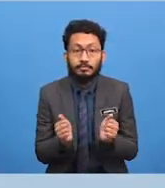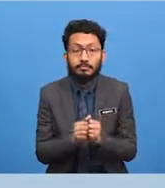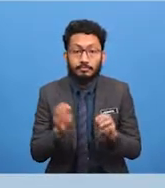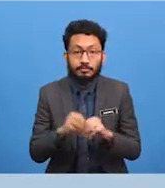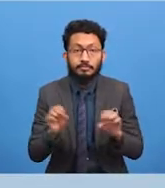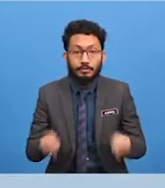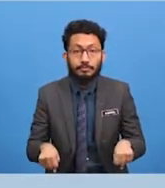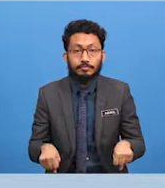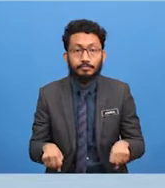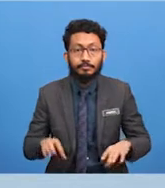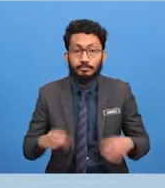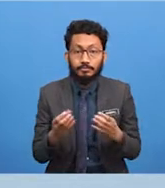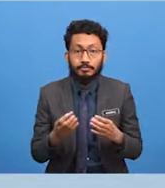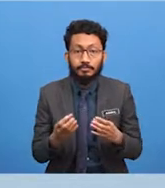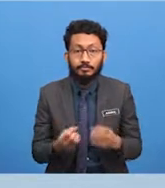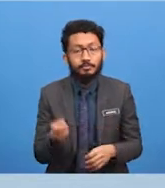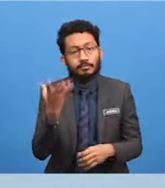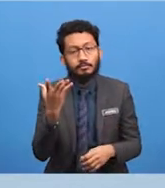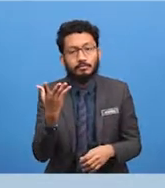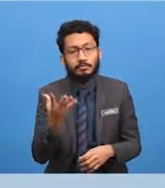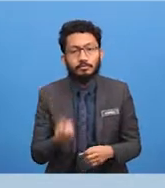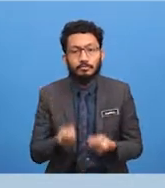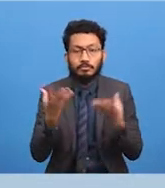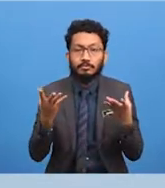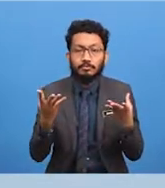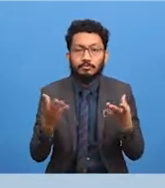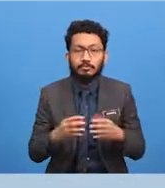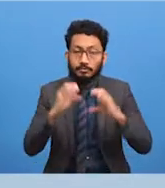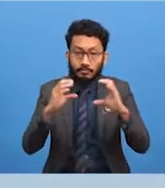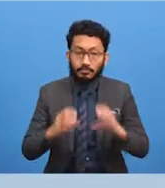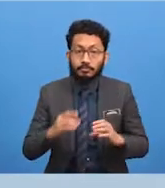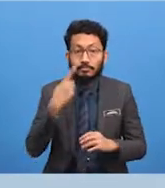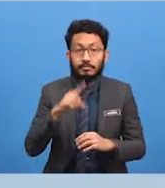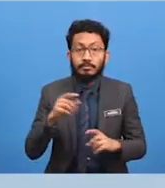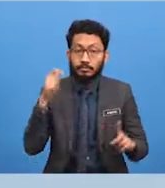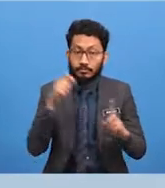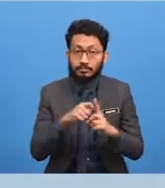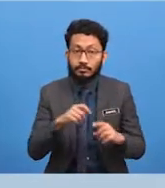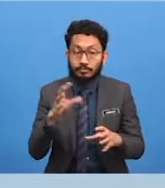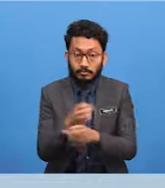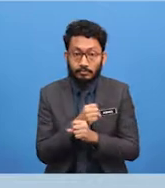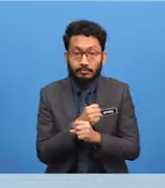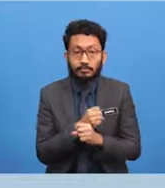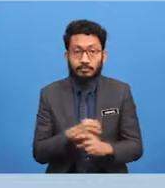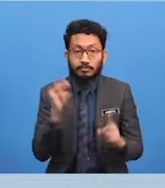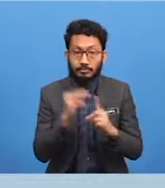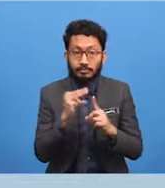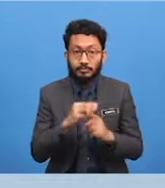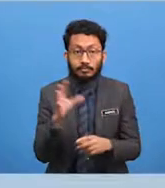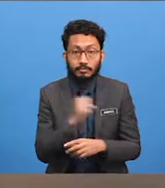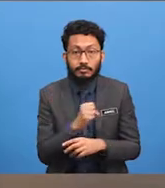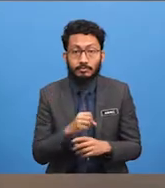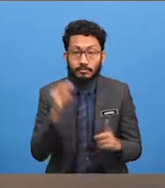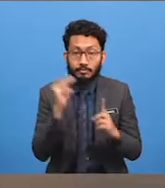menjana seberapa banyak alternatif bagi tujuan mencapai matlamat dan objektif